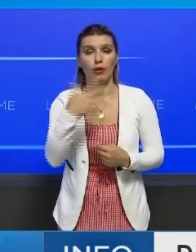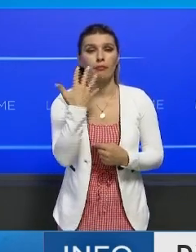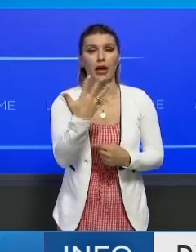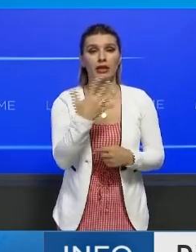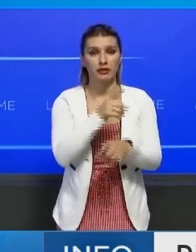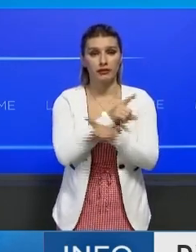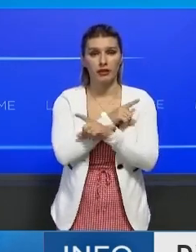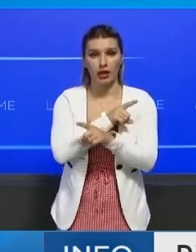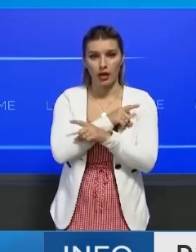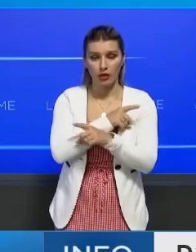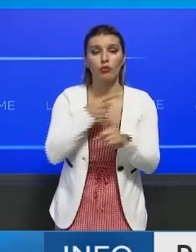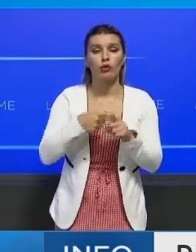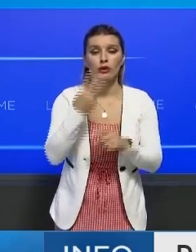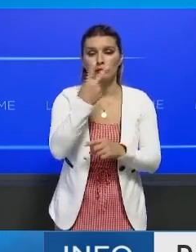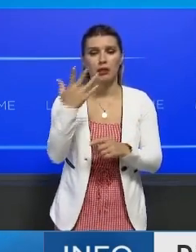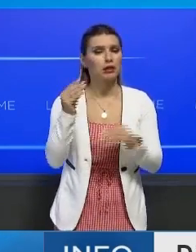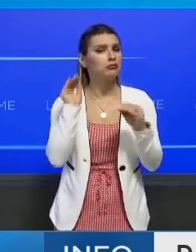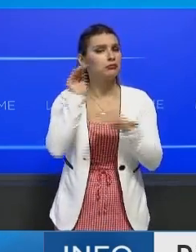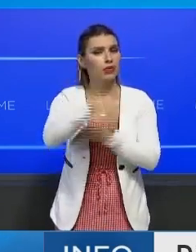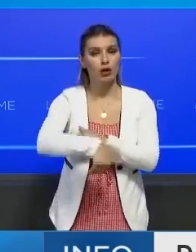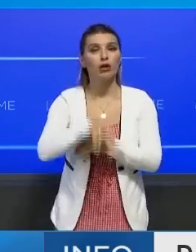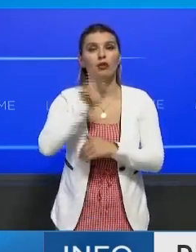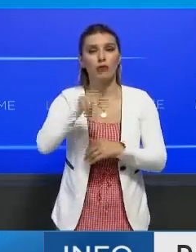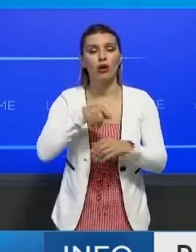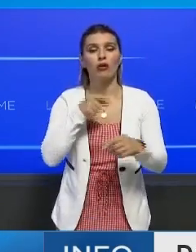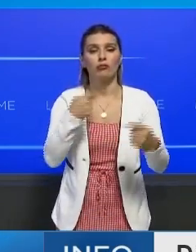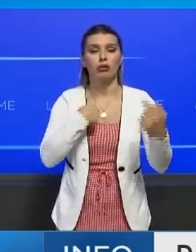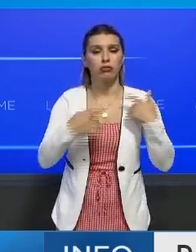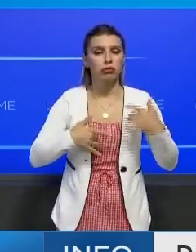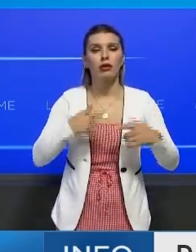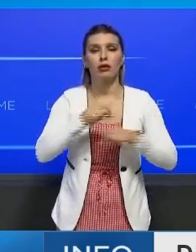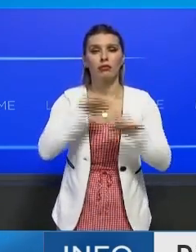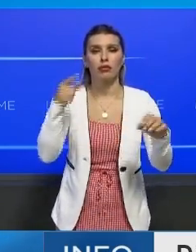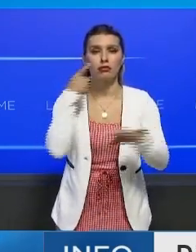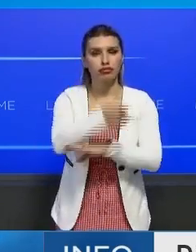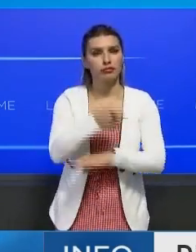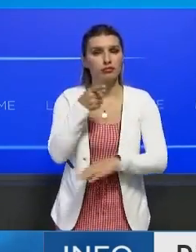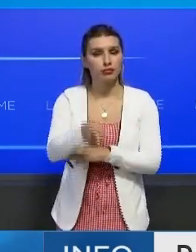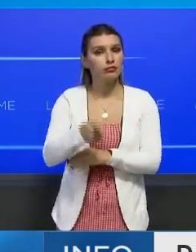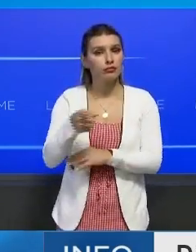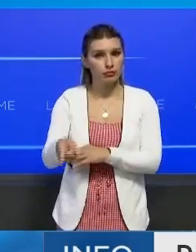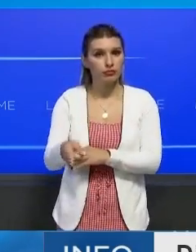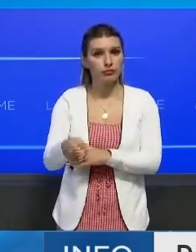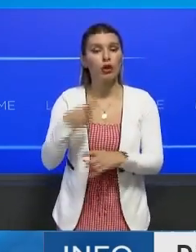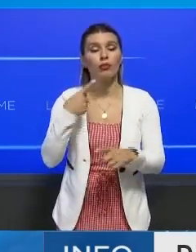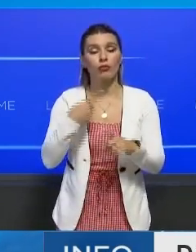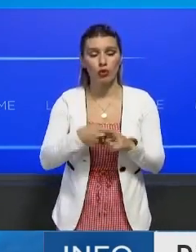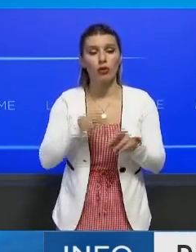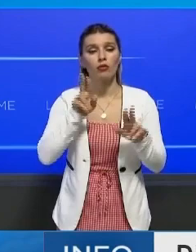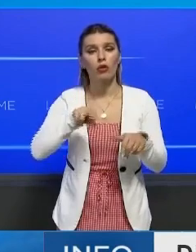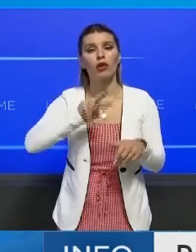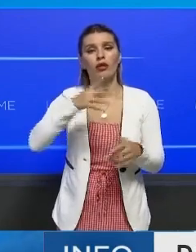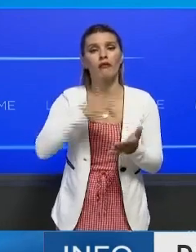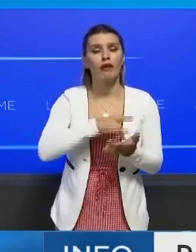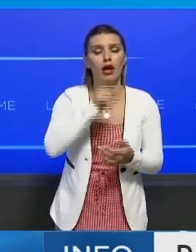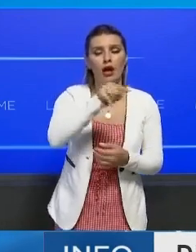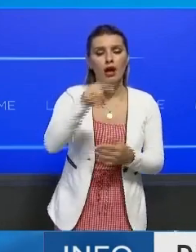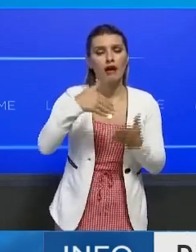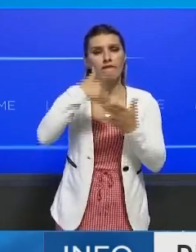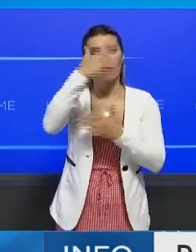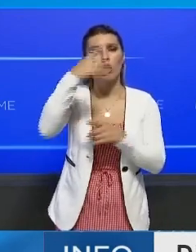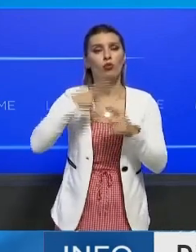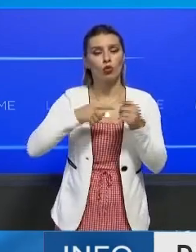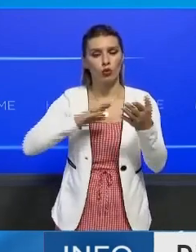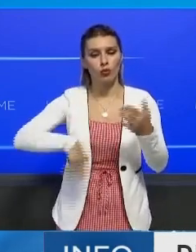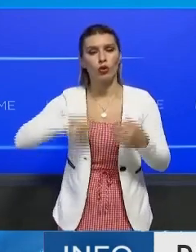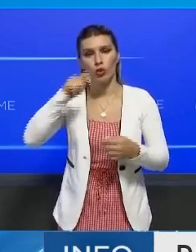mbi 25 janë plagosur kur raketat goditën qytetin Kropivnitski, ndërsa janë goditur edhe rajonet veriore dhe jugore